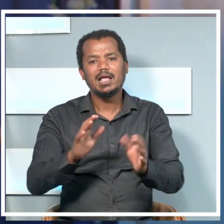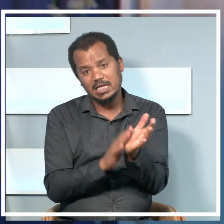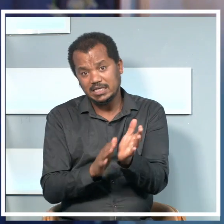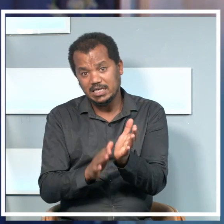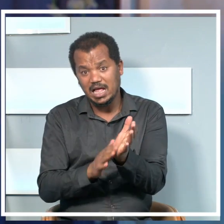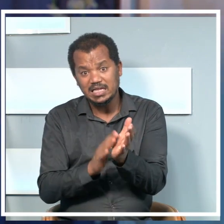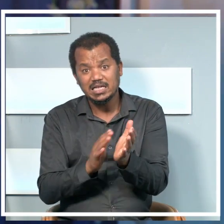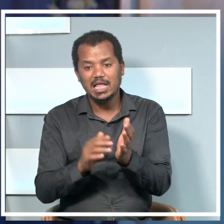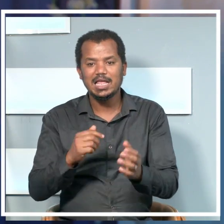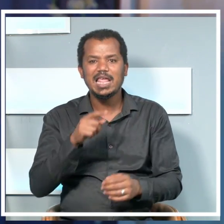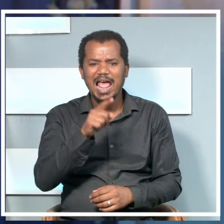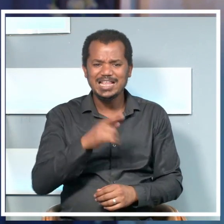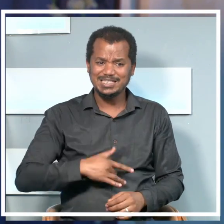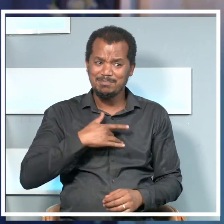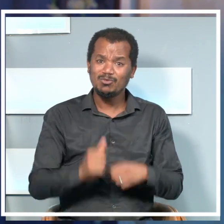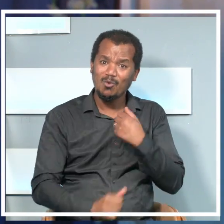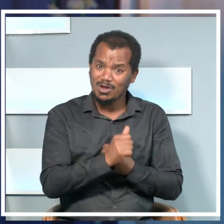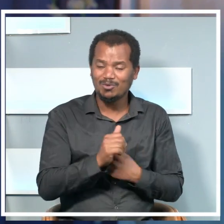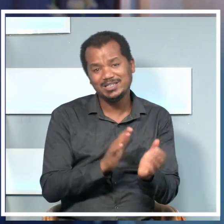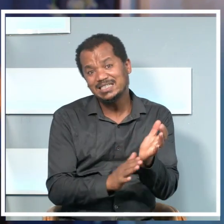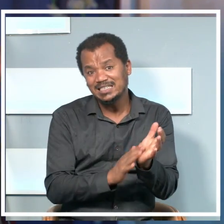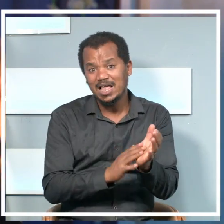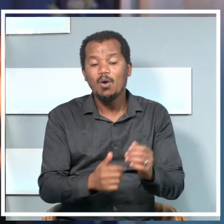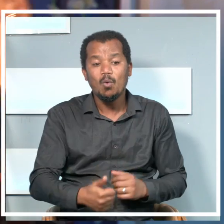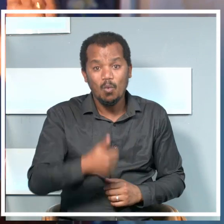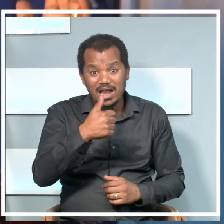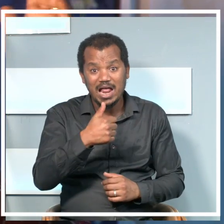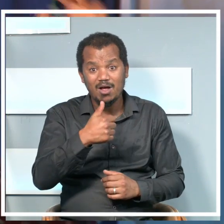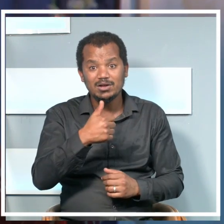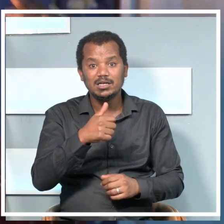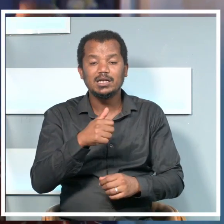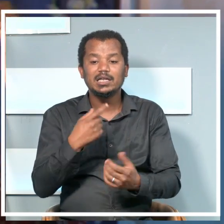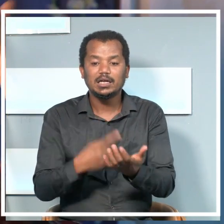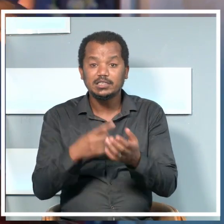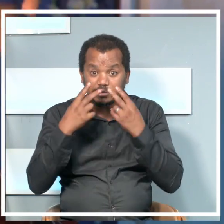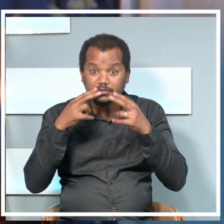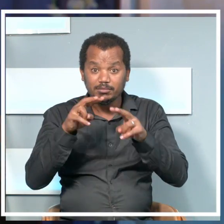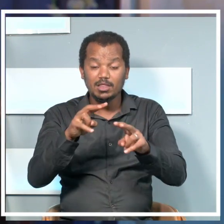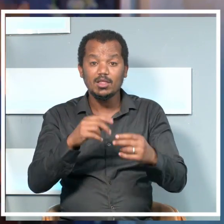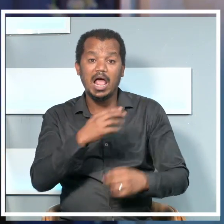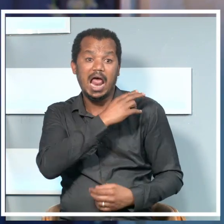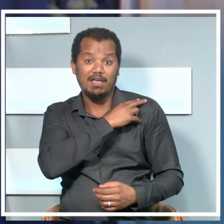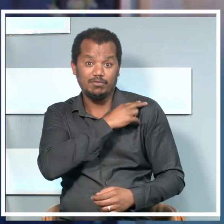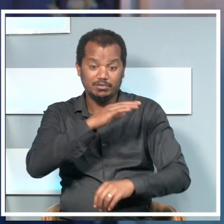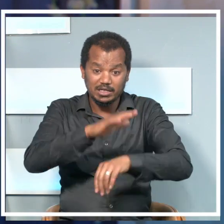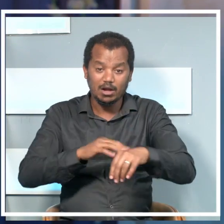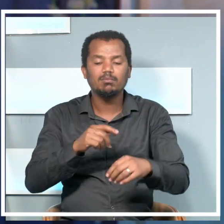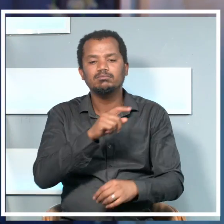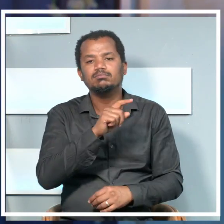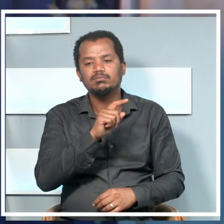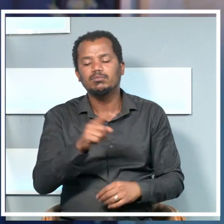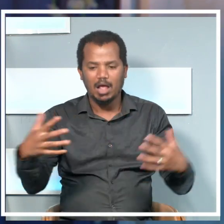ደነገጡና ኦ በቃ ይቅርታ ስሜት ሽንጎዳውት ይቅርታ በቃ ቆይ ዋናው ዳይሬክተር ያንን የሚመለከተው ዳይሬክተር